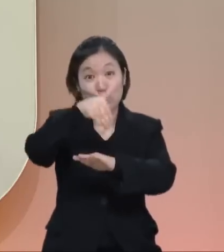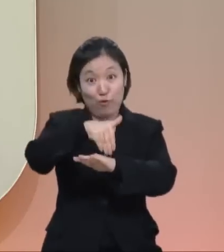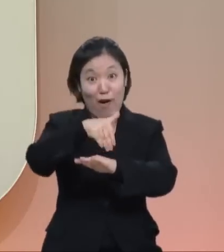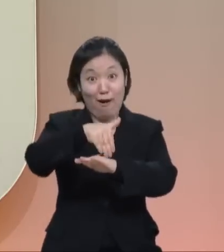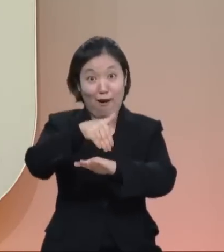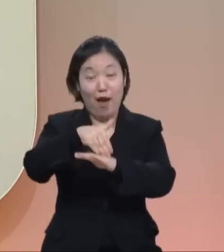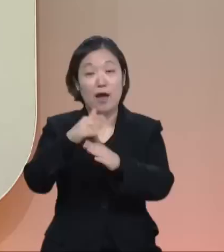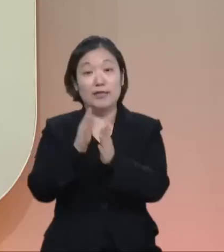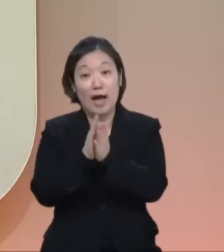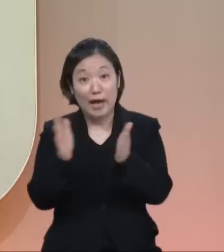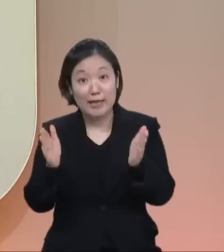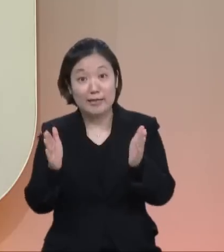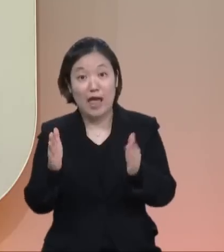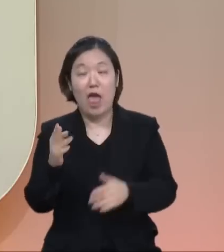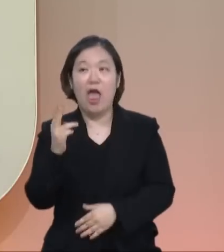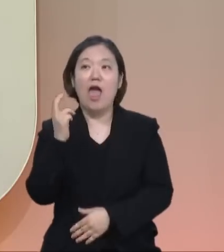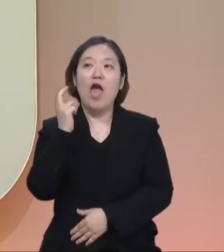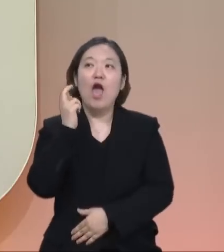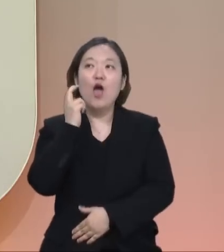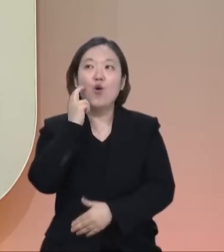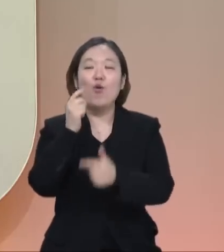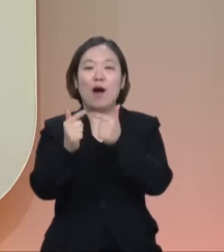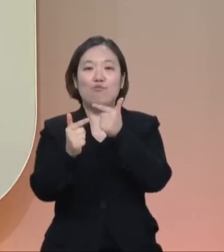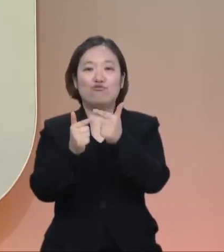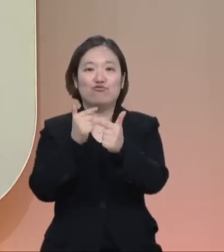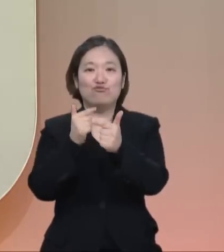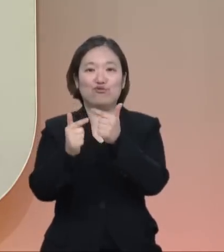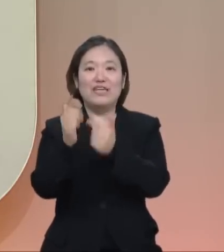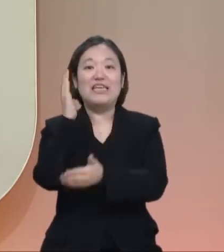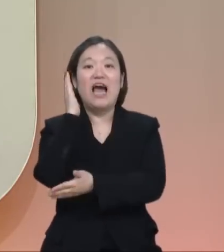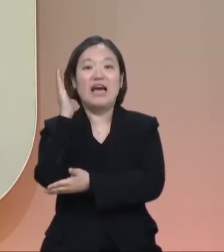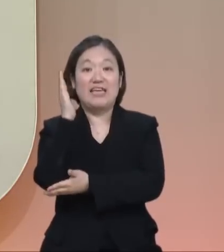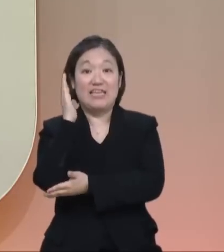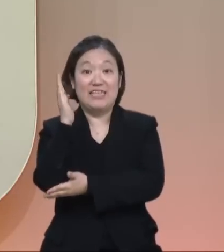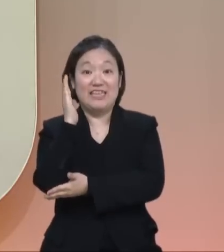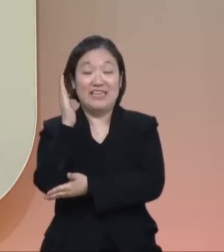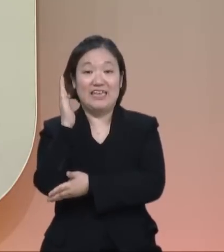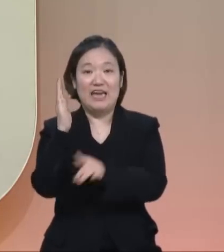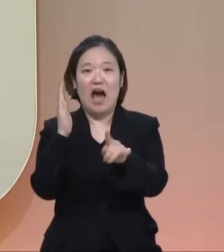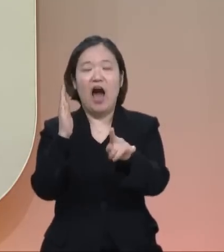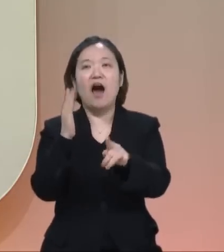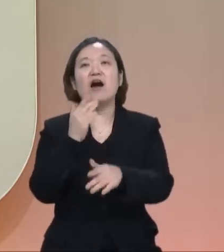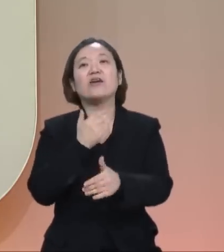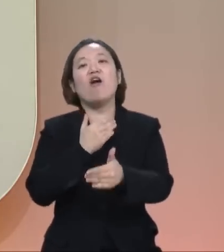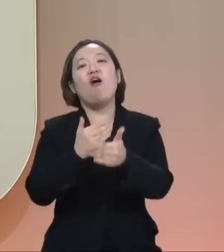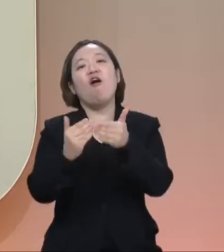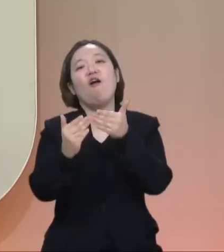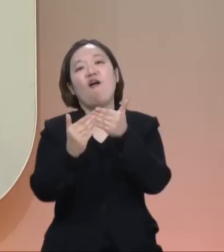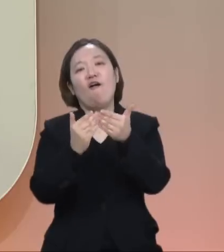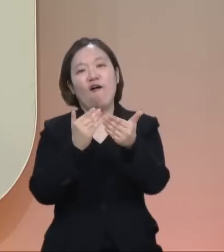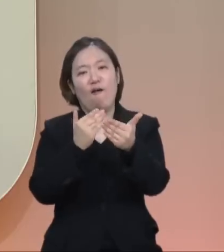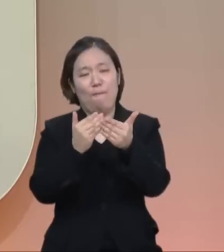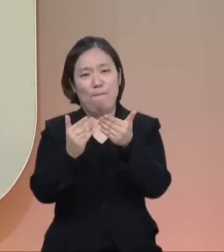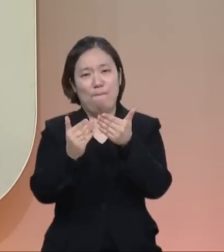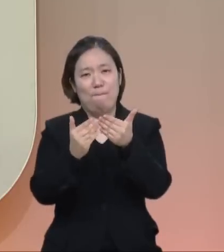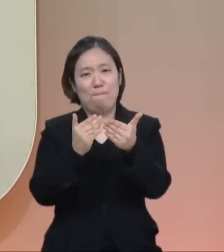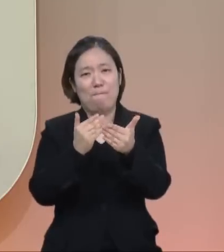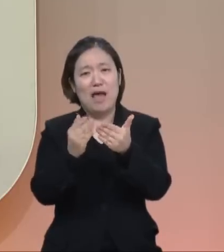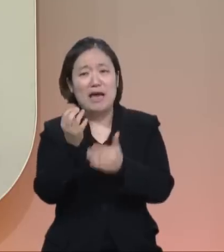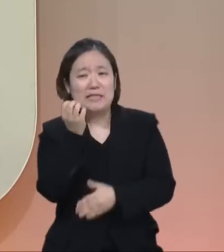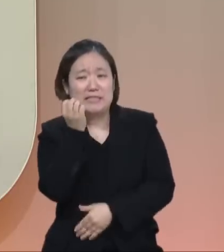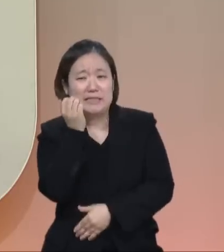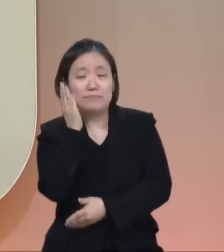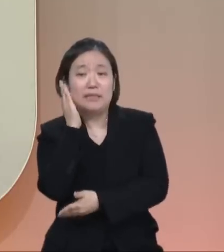봤던 그런 가피와 영험을 실제로 체험하신 분들이 점점 굉장히 많이 늘어나고